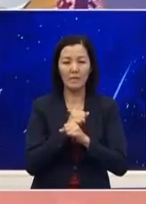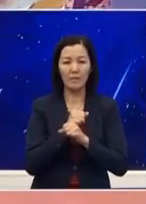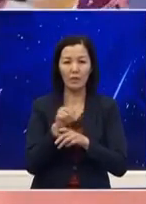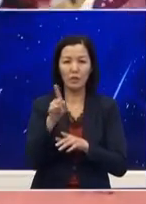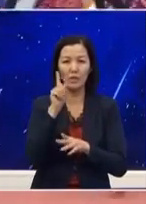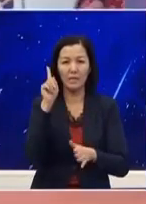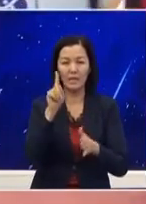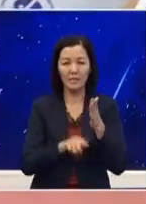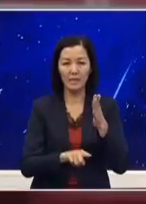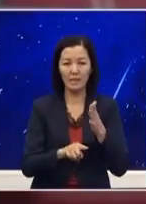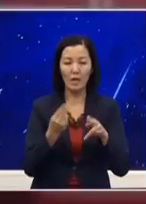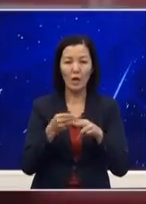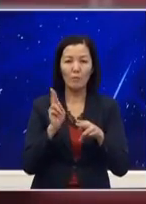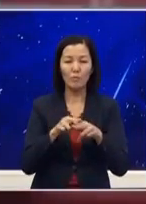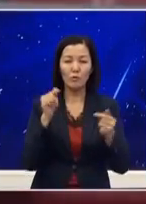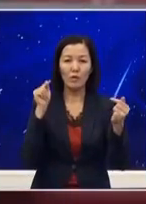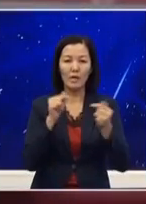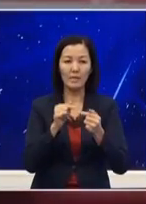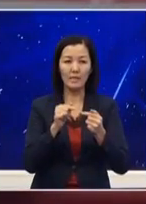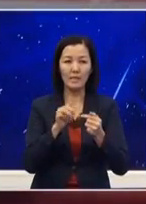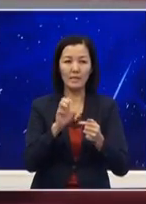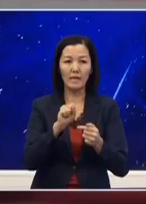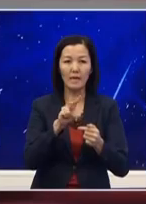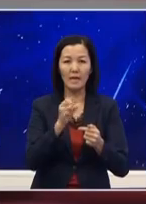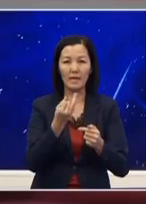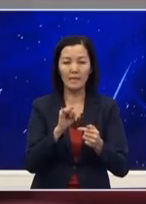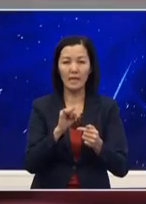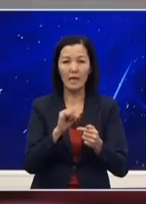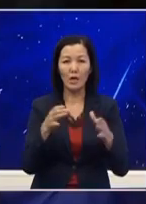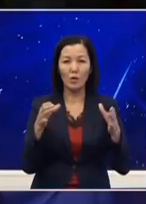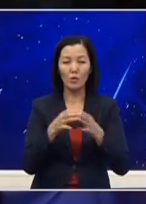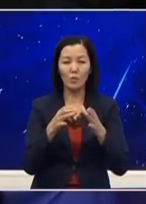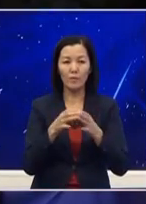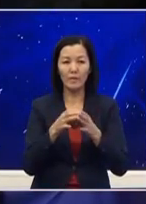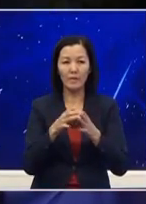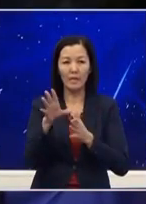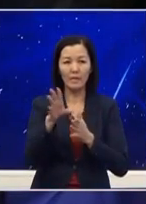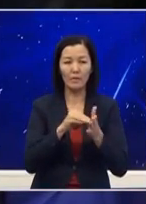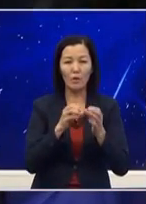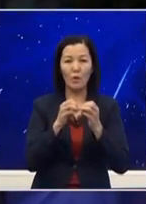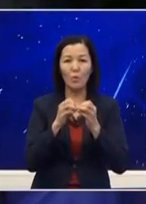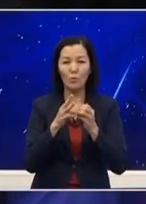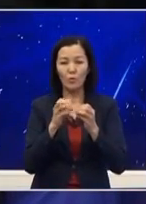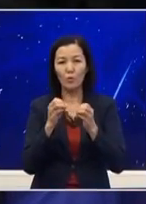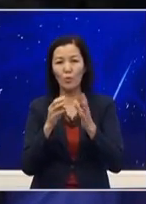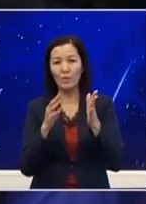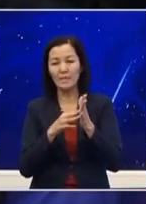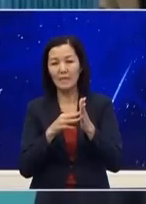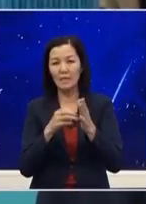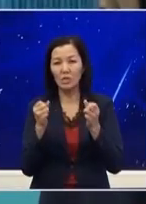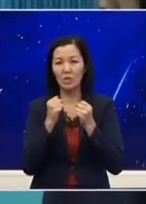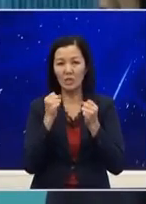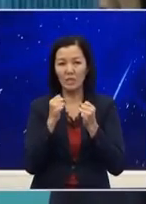сенім артты. Өйткені бұл жолғы қарсыластары Алтай клубының ізбасарларымен жасақталған 14 пен 18 жас аралығындағы